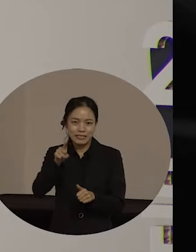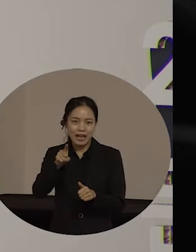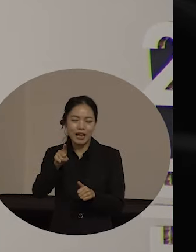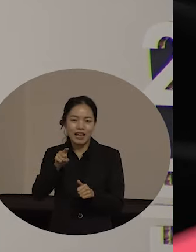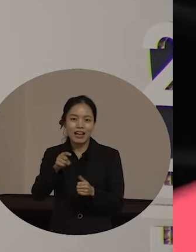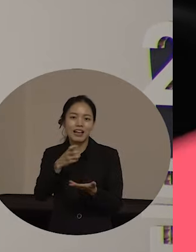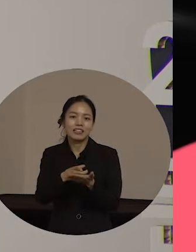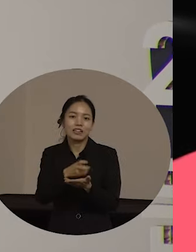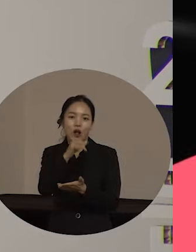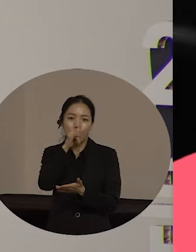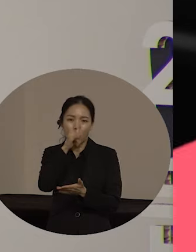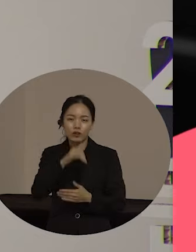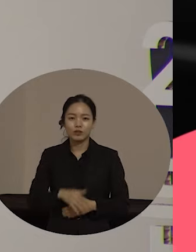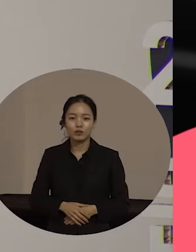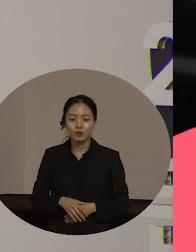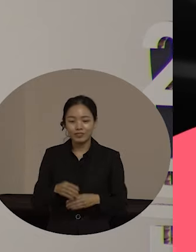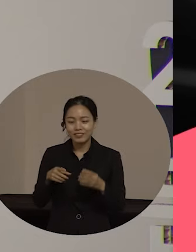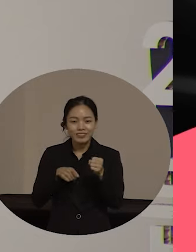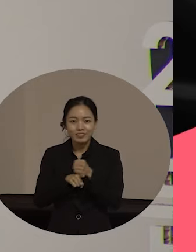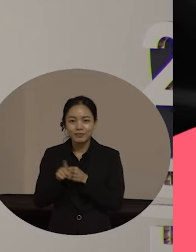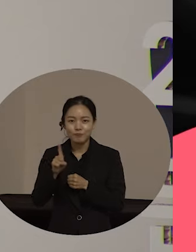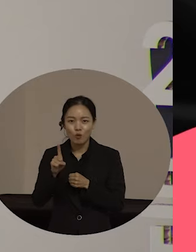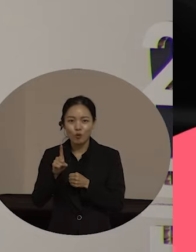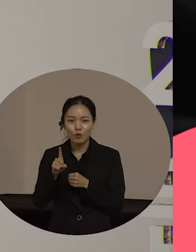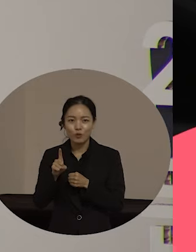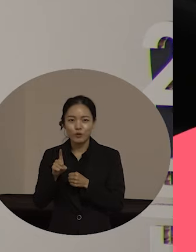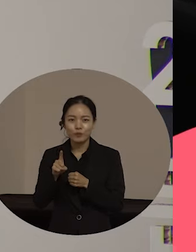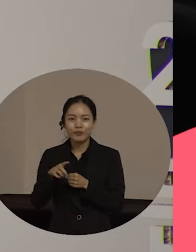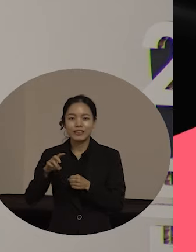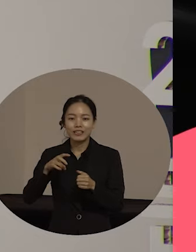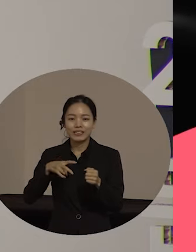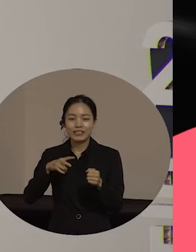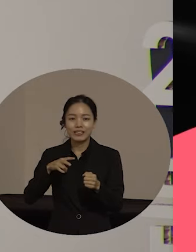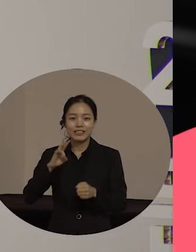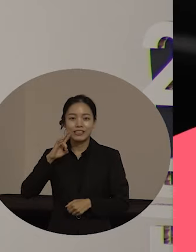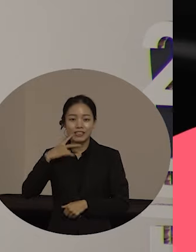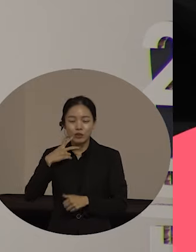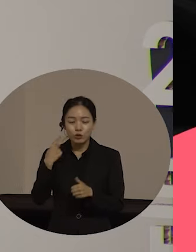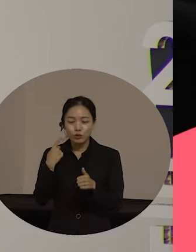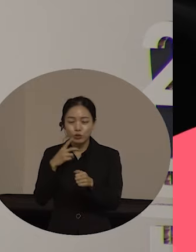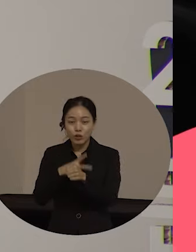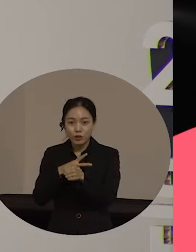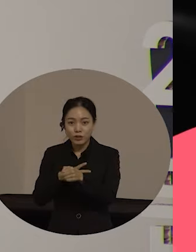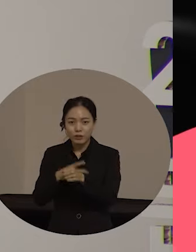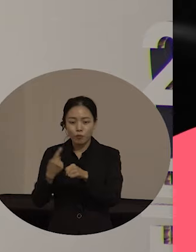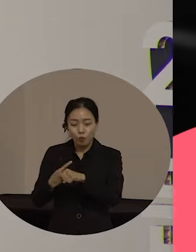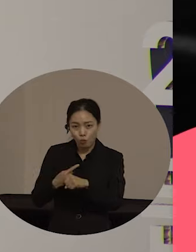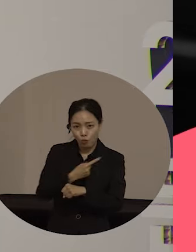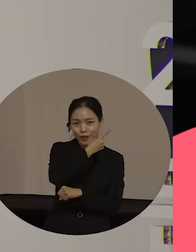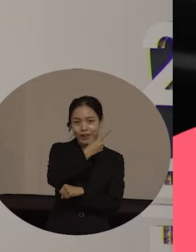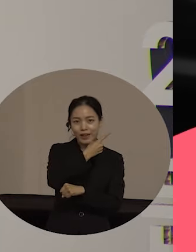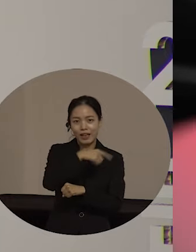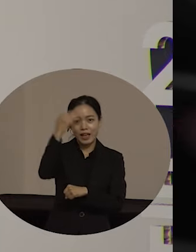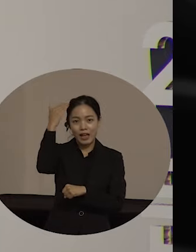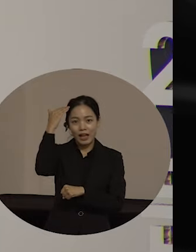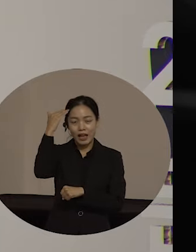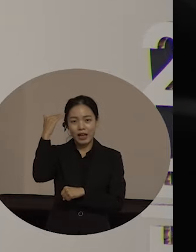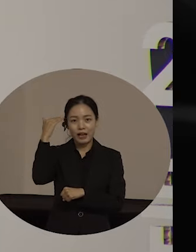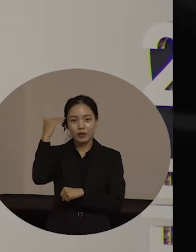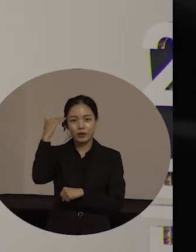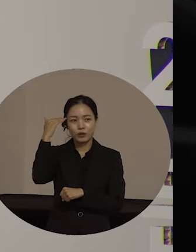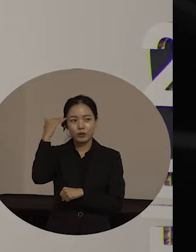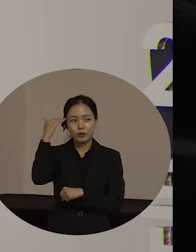미술을 가르치고 하는 교사 외에 그 학교 밖에서 아니면 사회에서 문화예술 교육을 하는